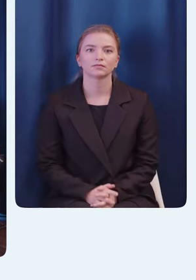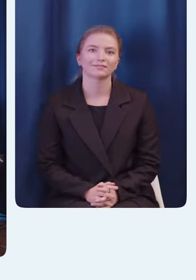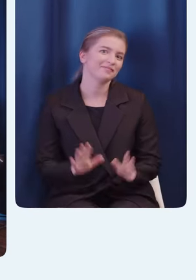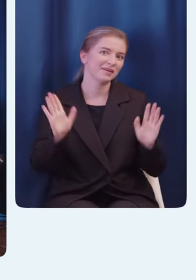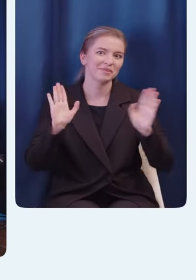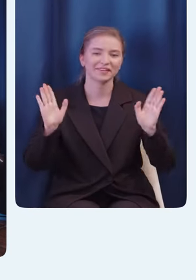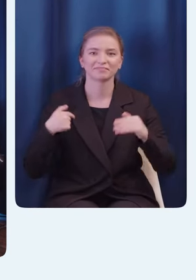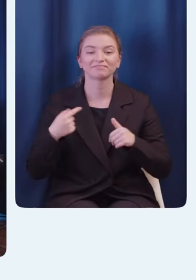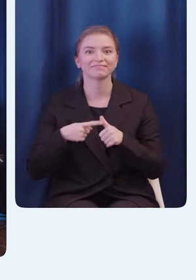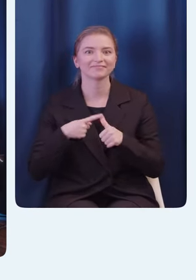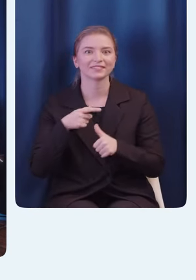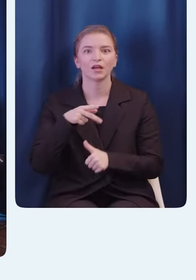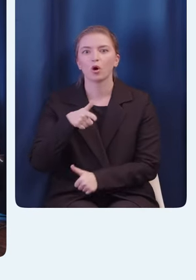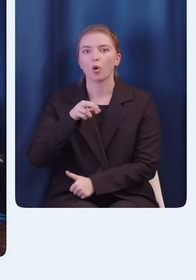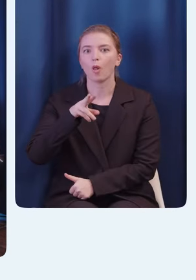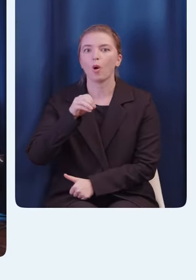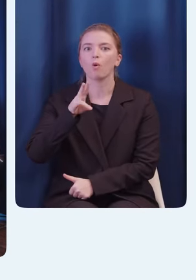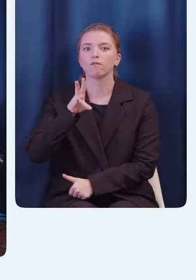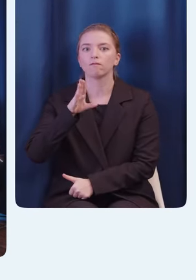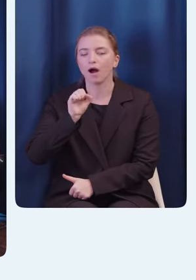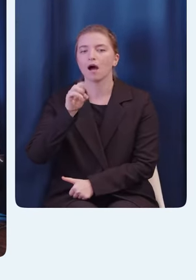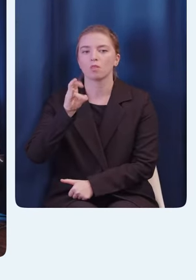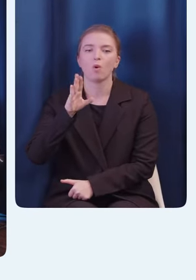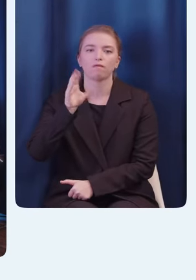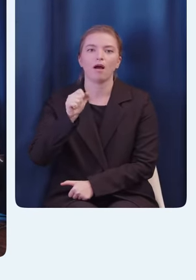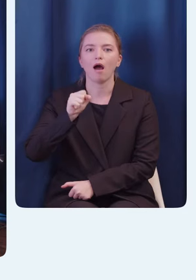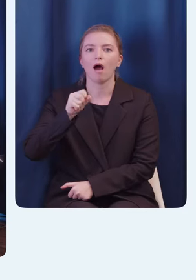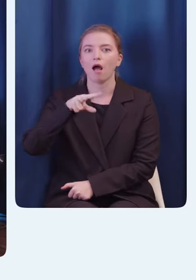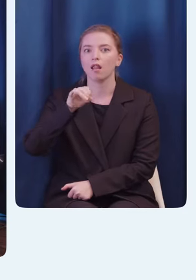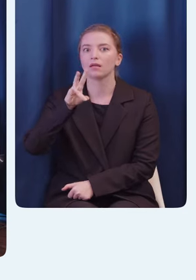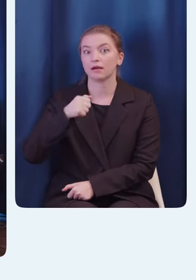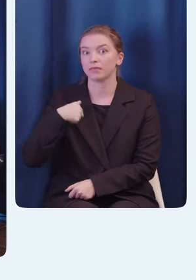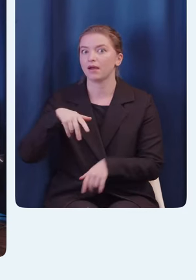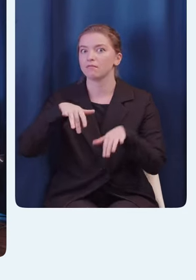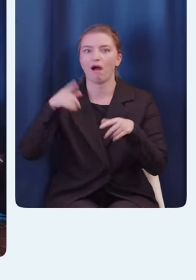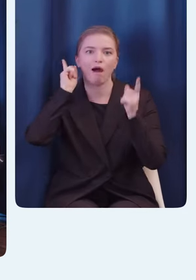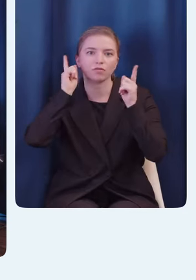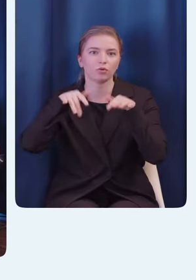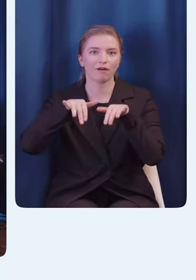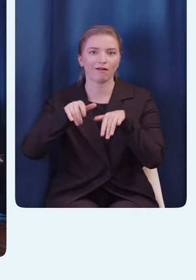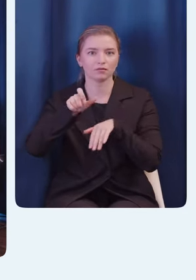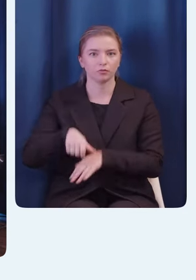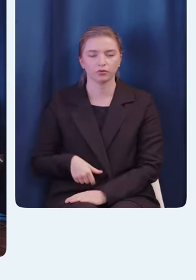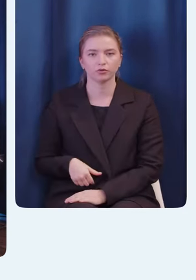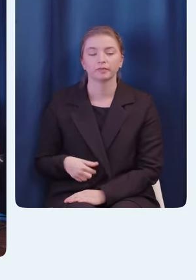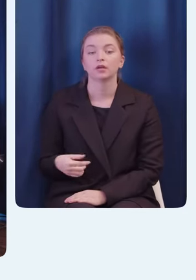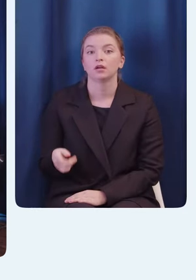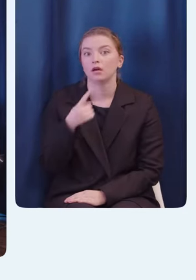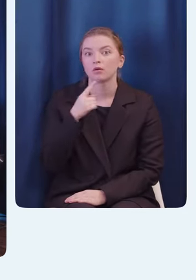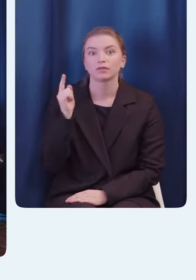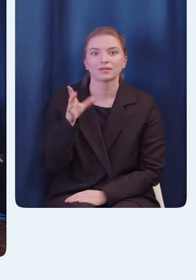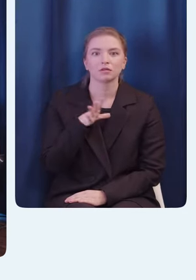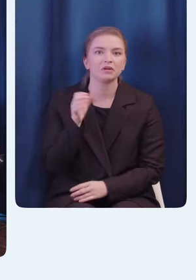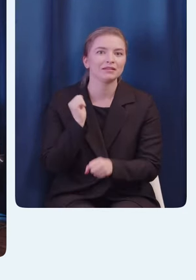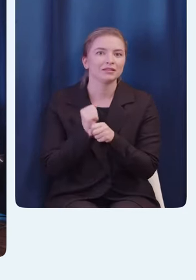Привет! Меня зовут Голованова Алина, я Android-разработчик в Одноклассниках. В прошлом году мы провели работу по улучшению доступности